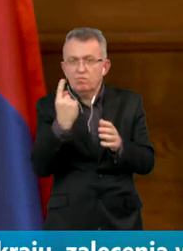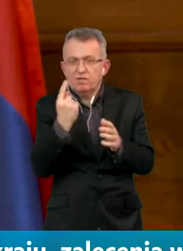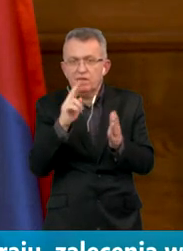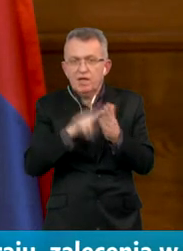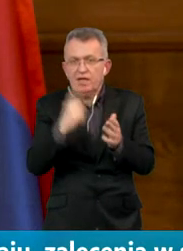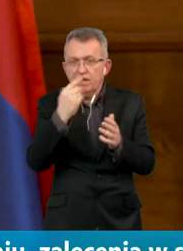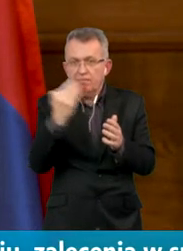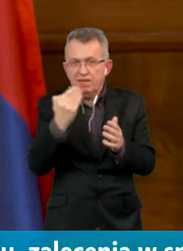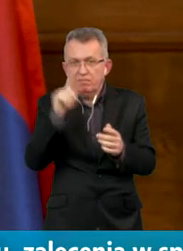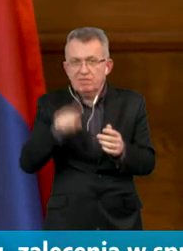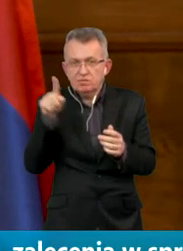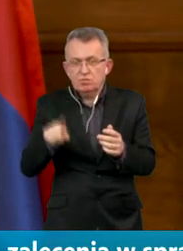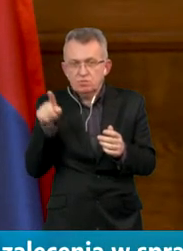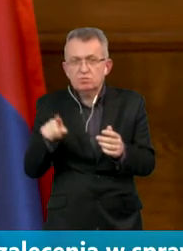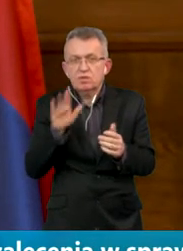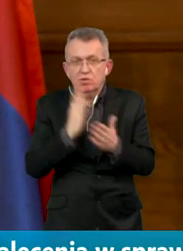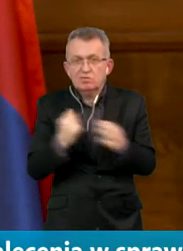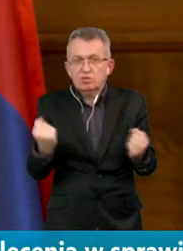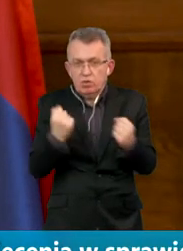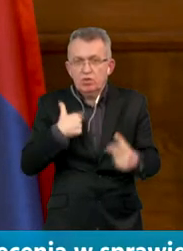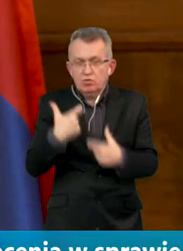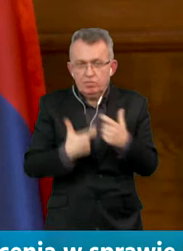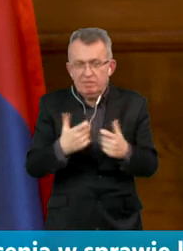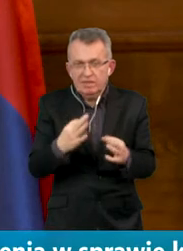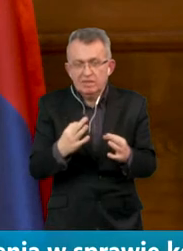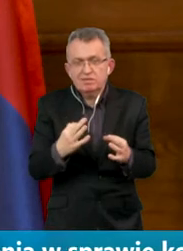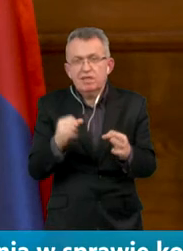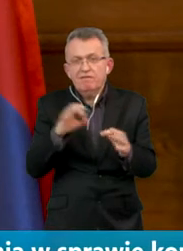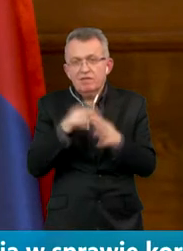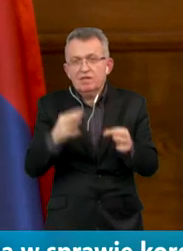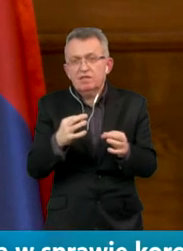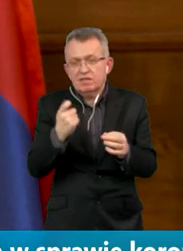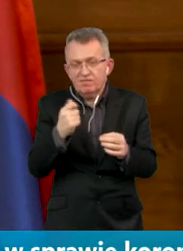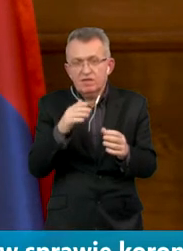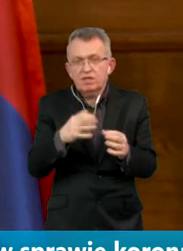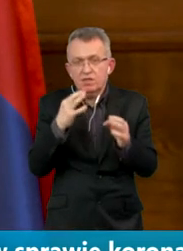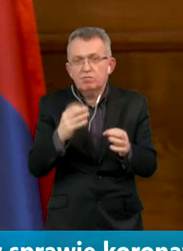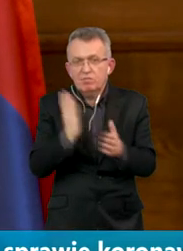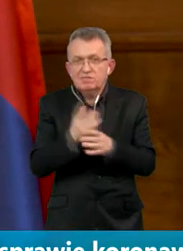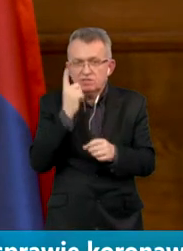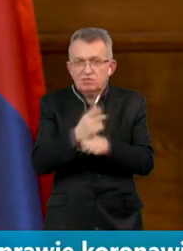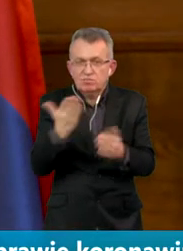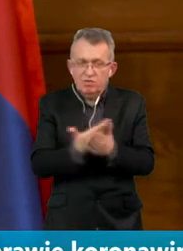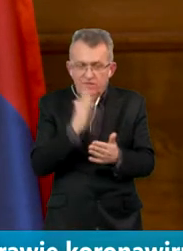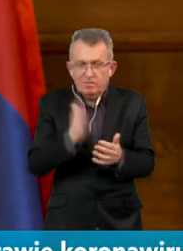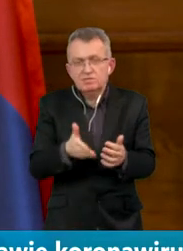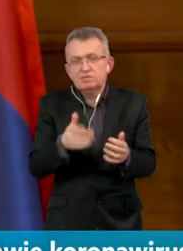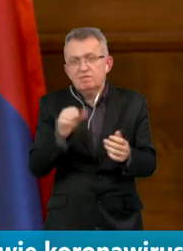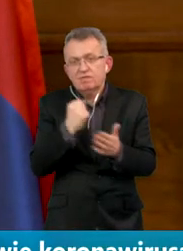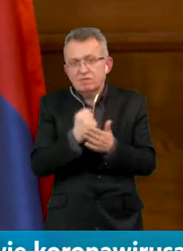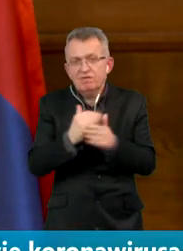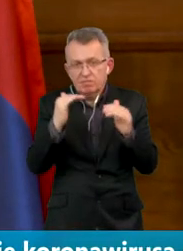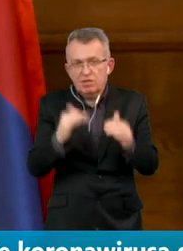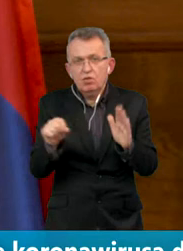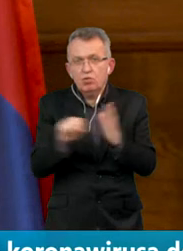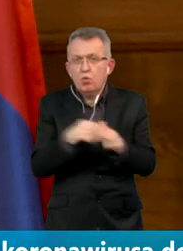metr miesięcznie i takie działania podejmujemy. Zresztą w tej chwili też będzie nowe zarządzenie przedłużające okres obowiązywania tej niższej stawki